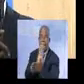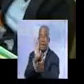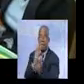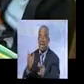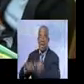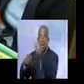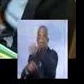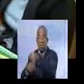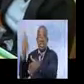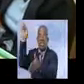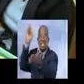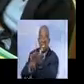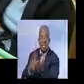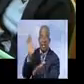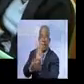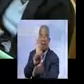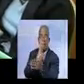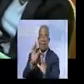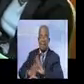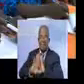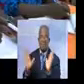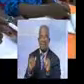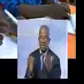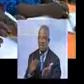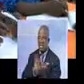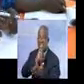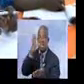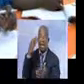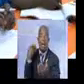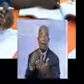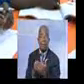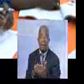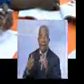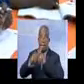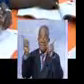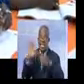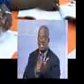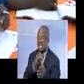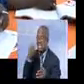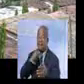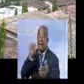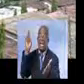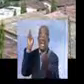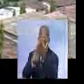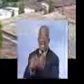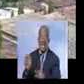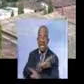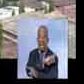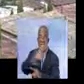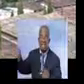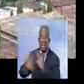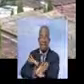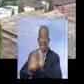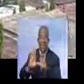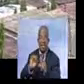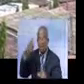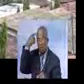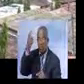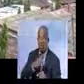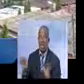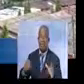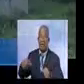décision exclu 4 entreprises à postuler à des appels d'offres pendant 2 ans pour manquement et à financer la construction